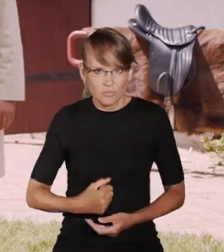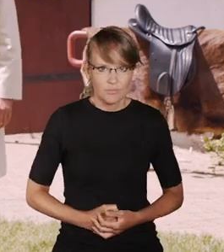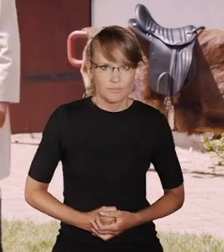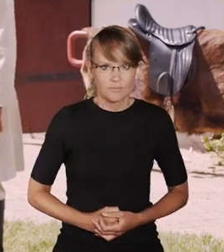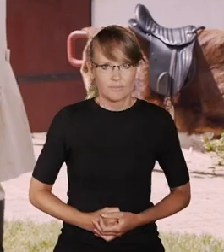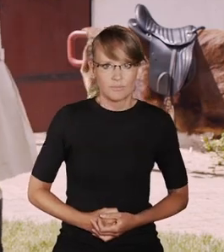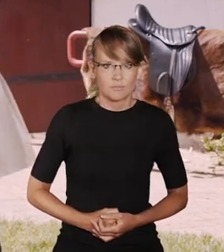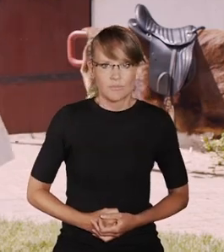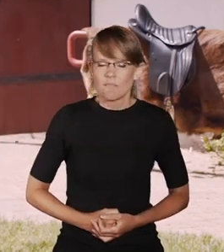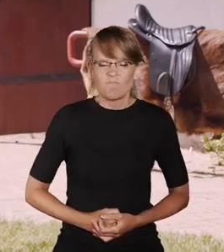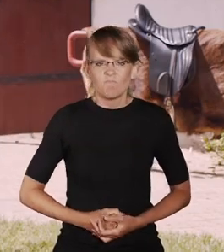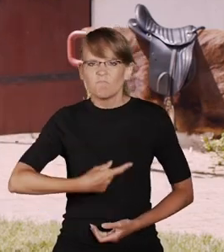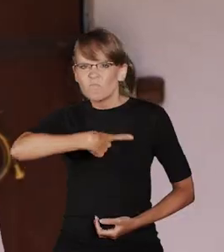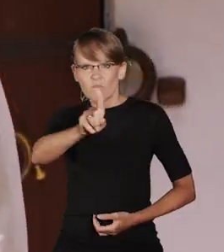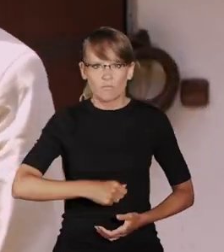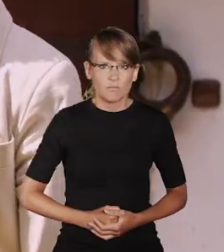Służę.